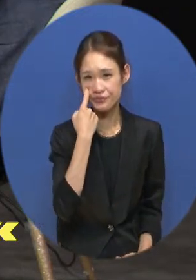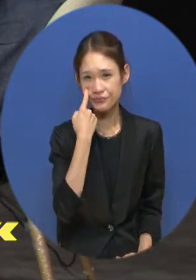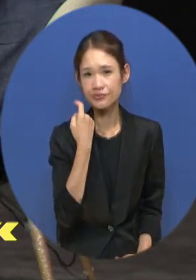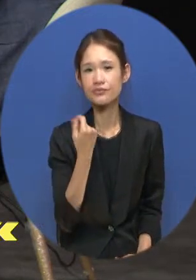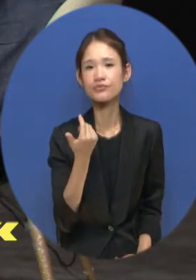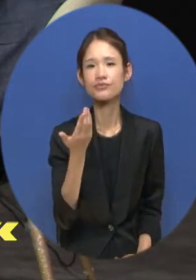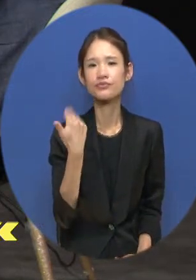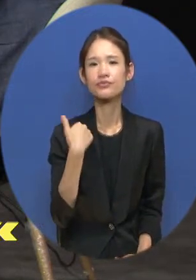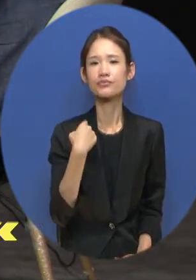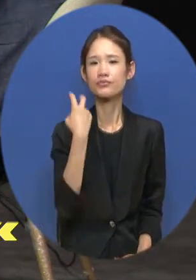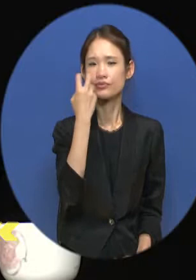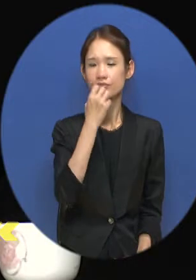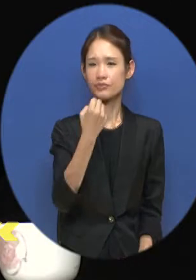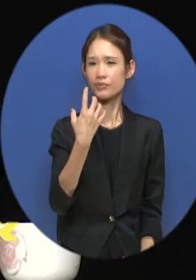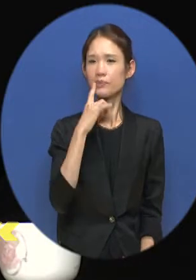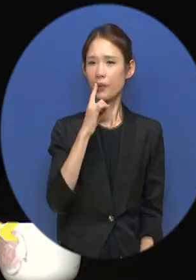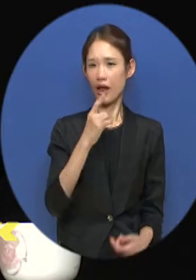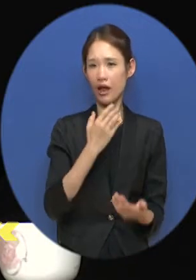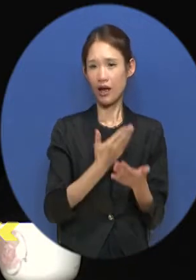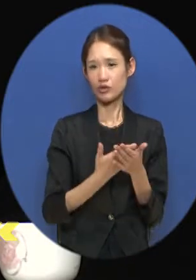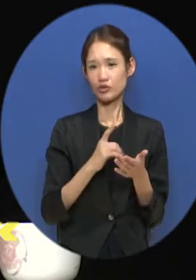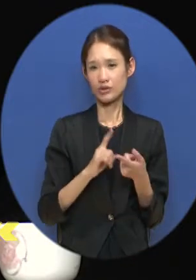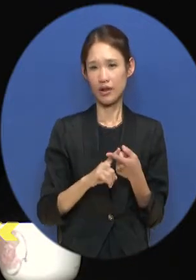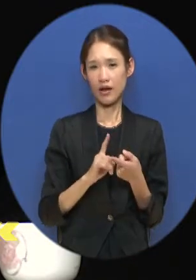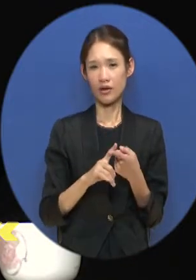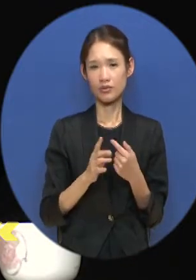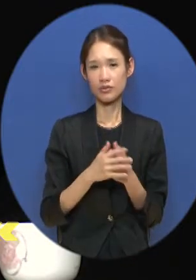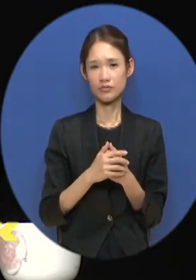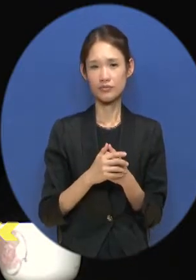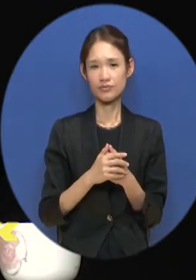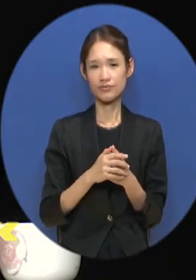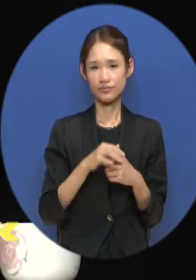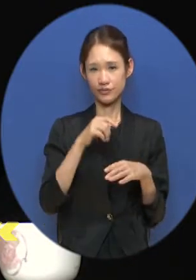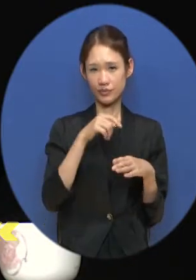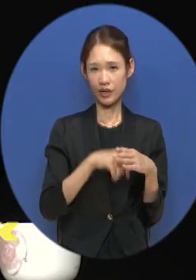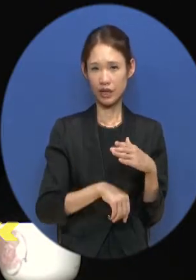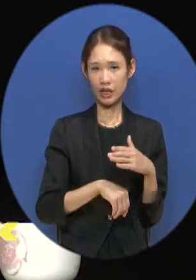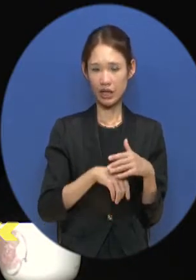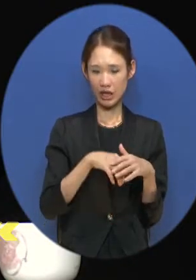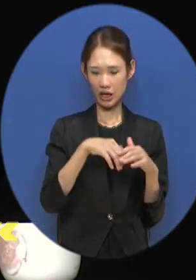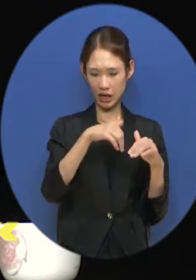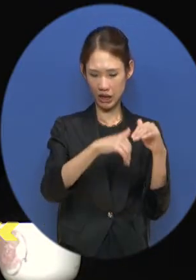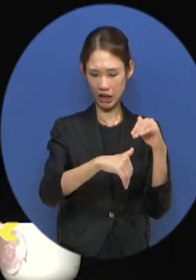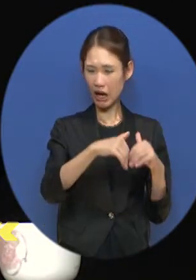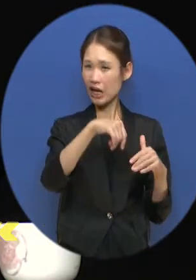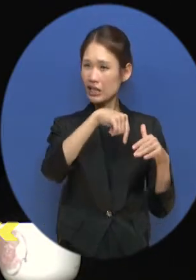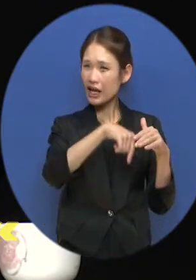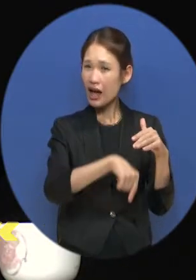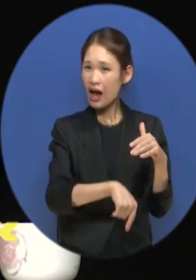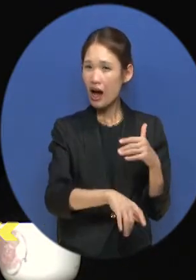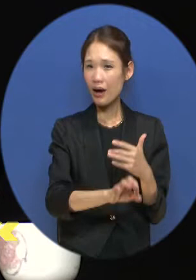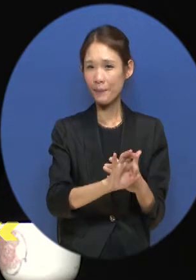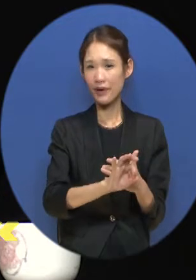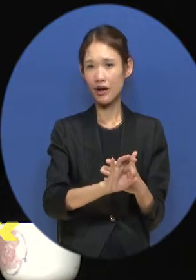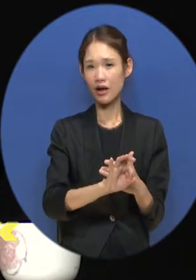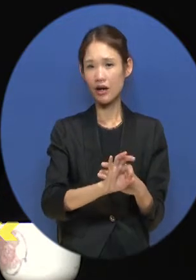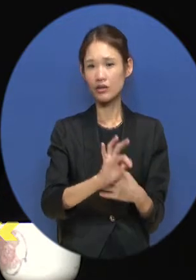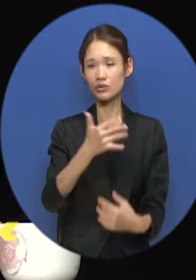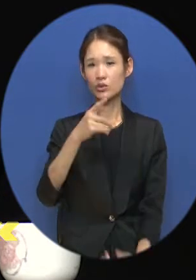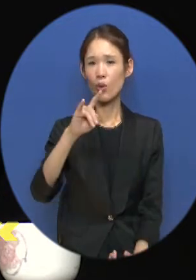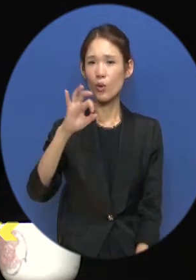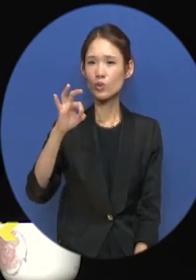아까 말씀하신 것처럼 지하철역에 깊이 팔수록 아, 아주 그 라돈